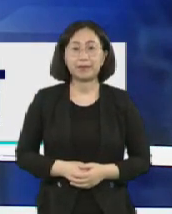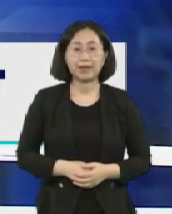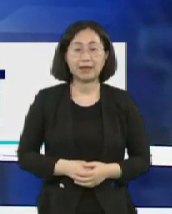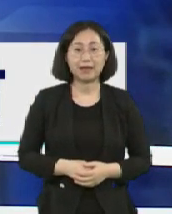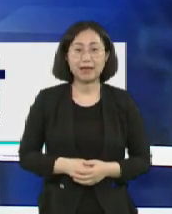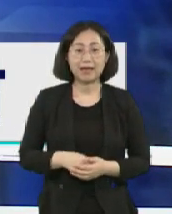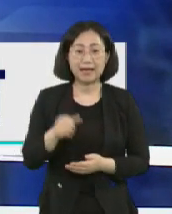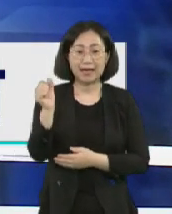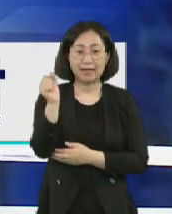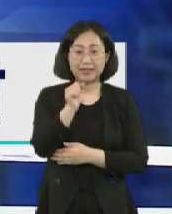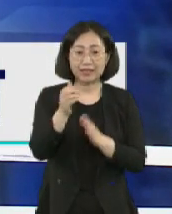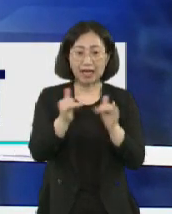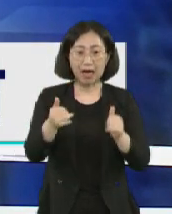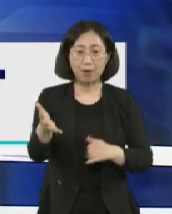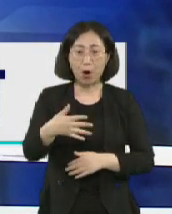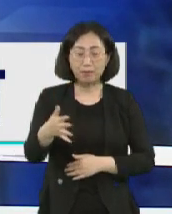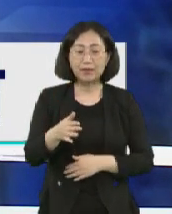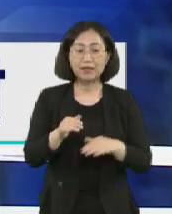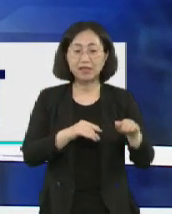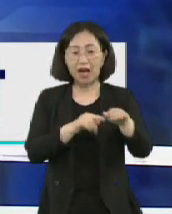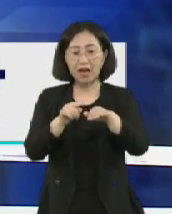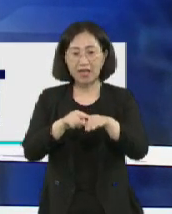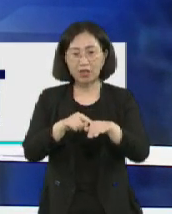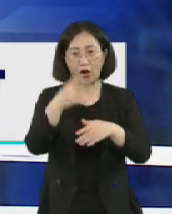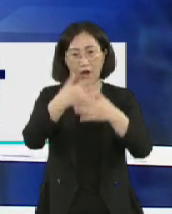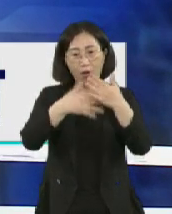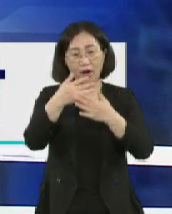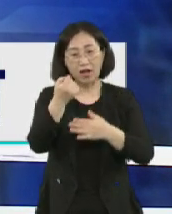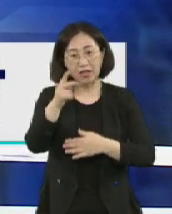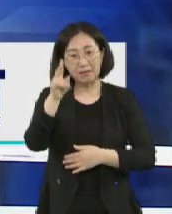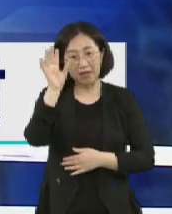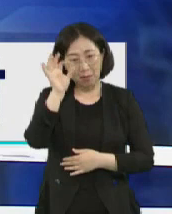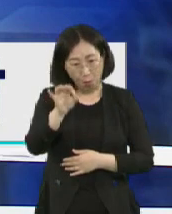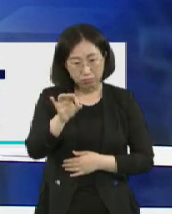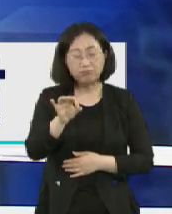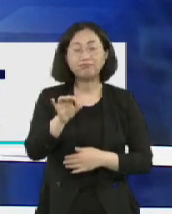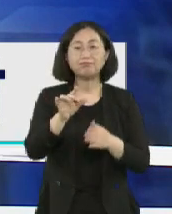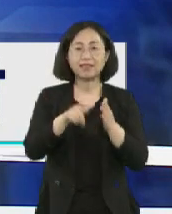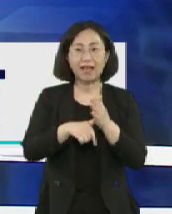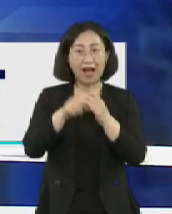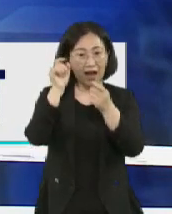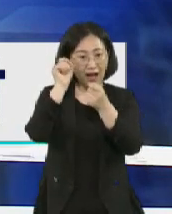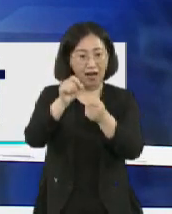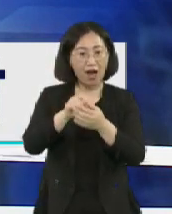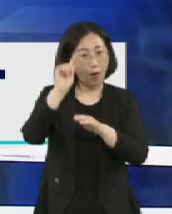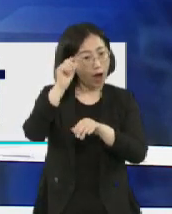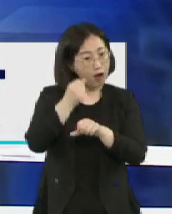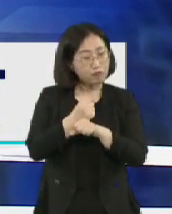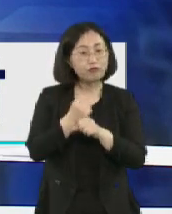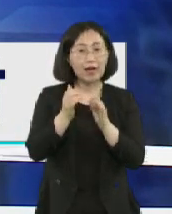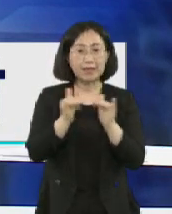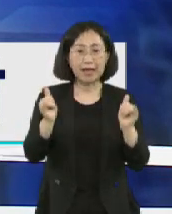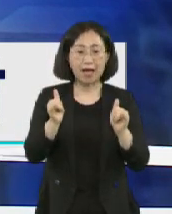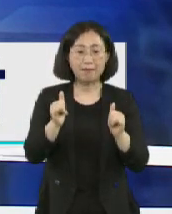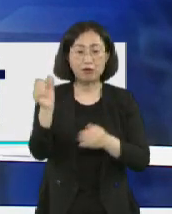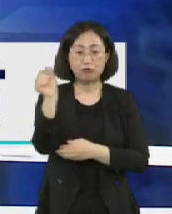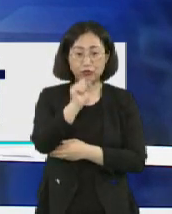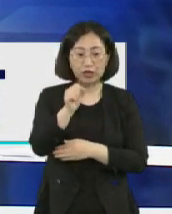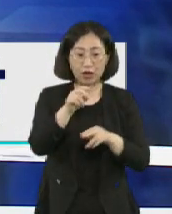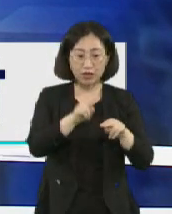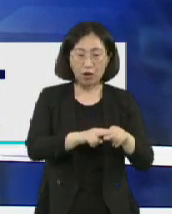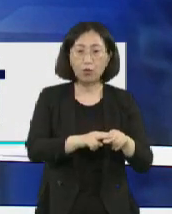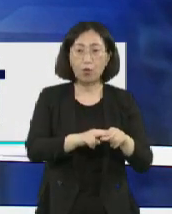무인 자동차에서 영화나 TV를 보며 이동하는 자율주행 시대가 다가오고 있습니다. 국내 연구진이 운전석과 핸들이